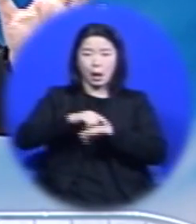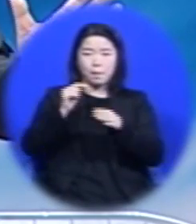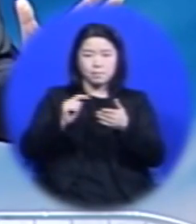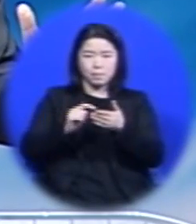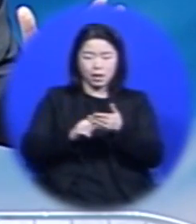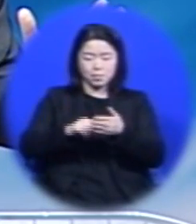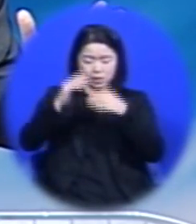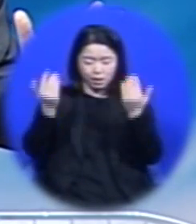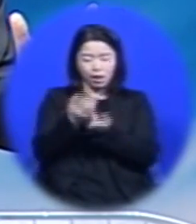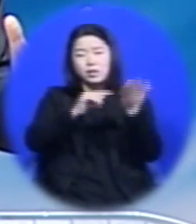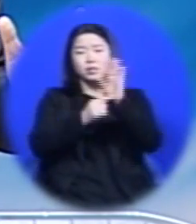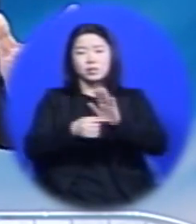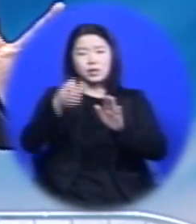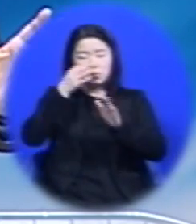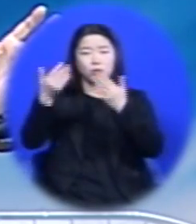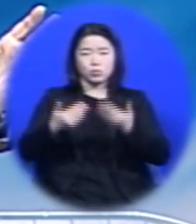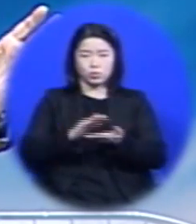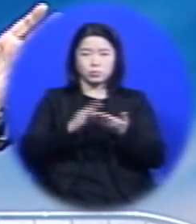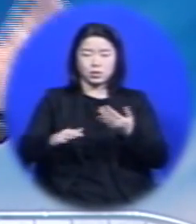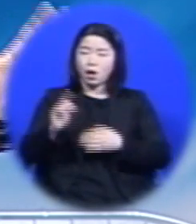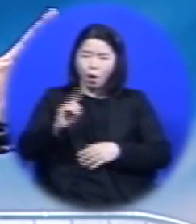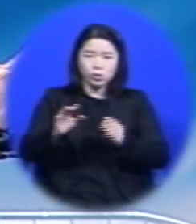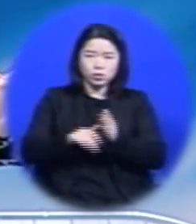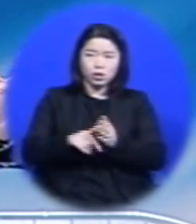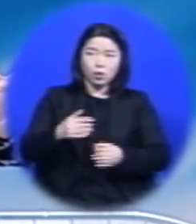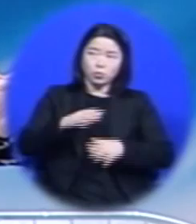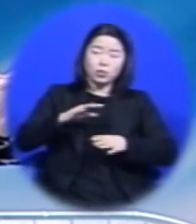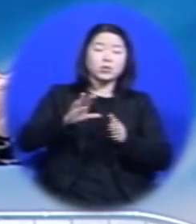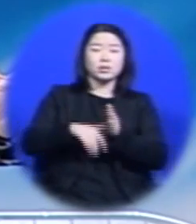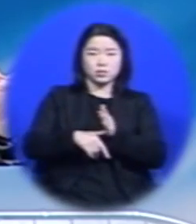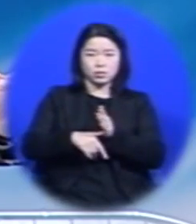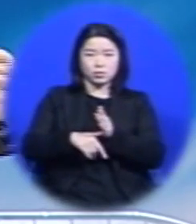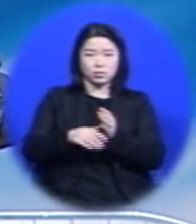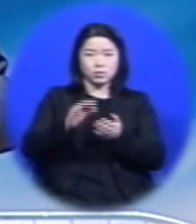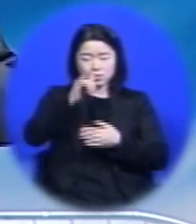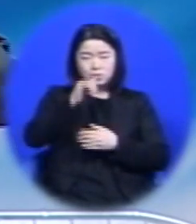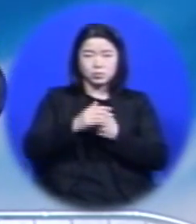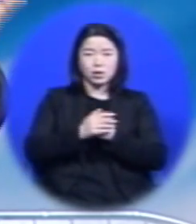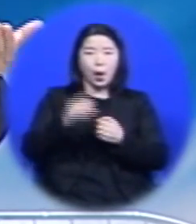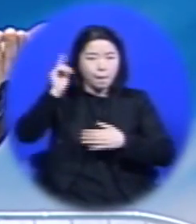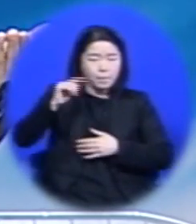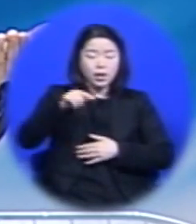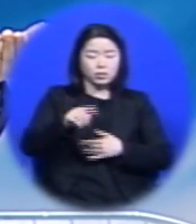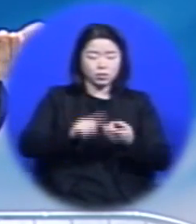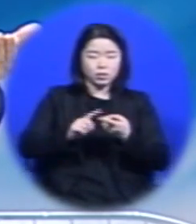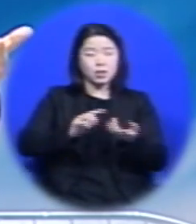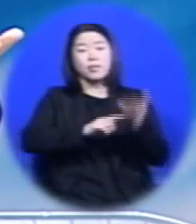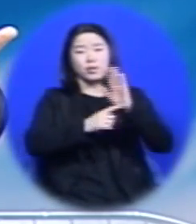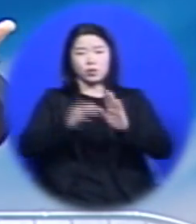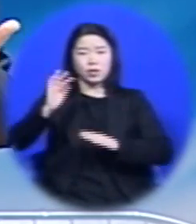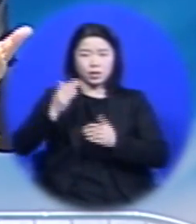다 드러내 보이십니다 어떤 때는 정말 기겁할 때가 있습니다 매일 그것을 드러냅니다